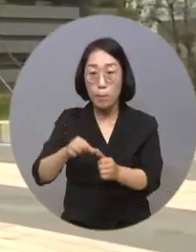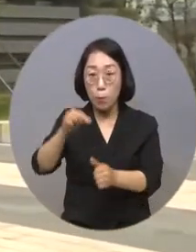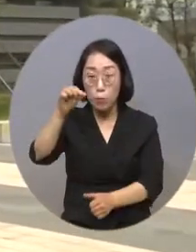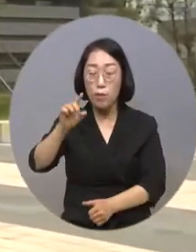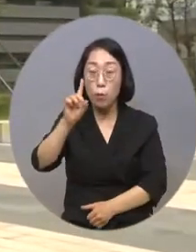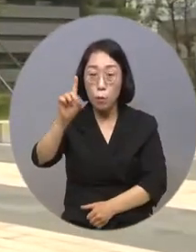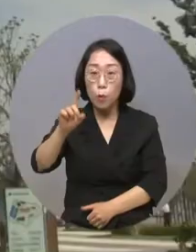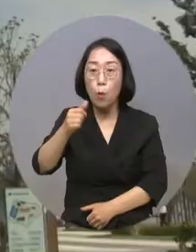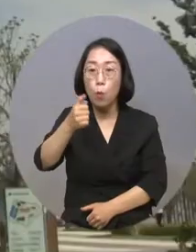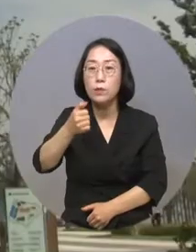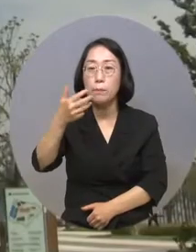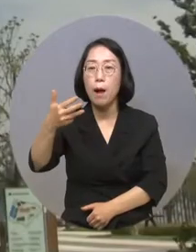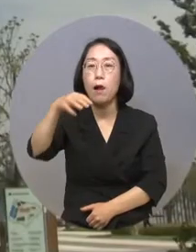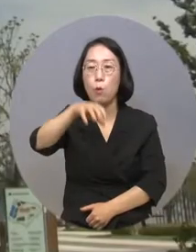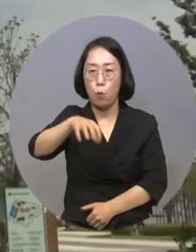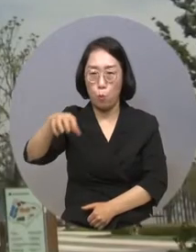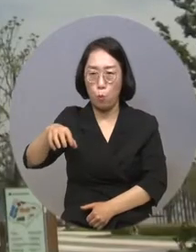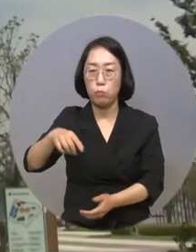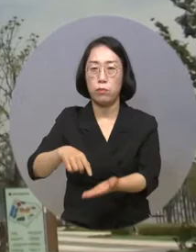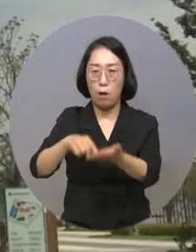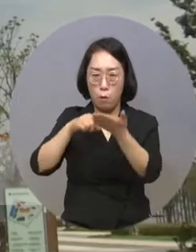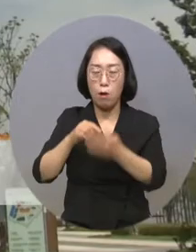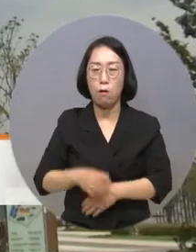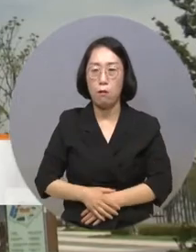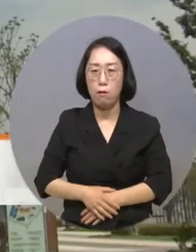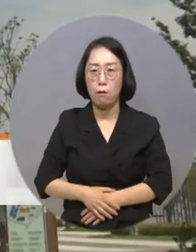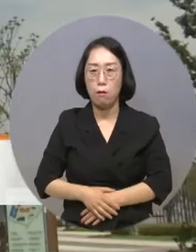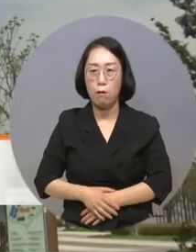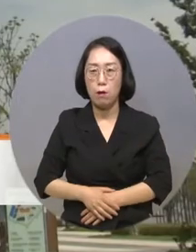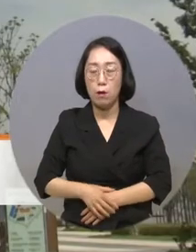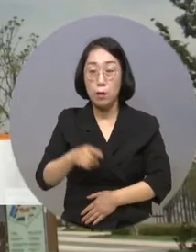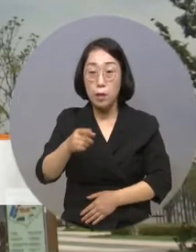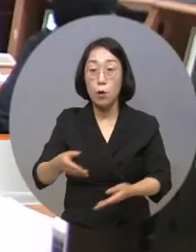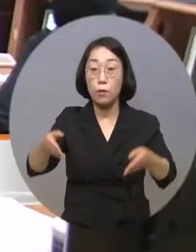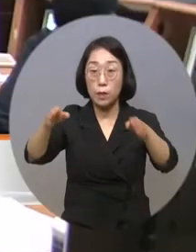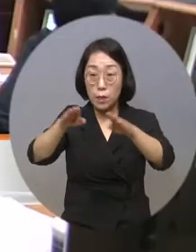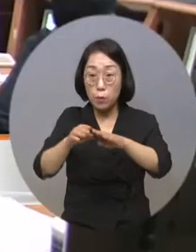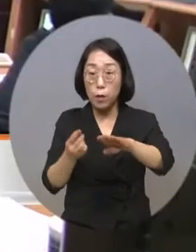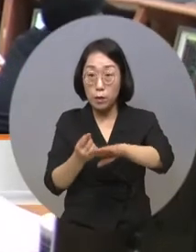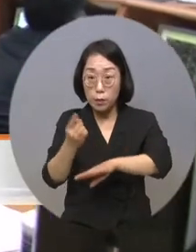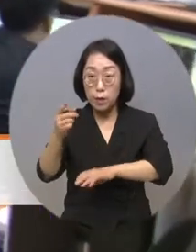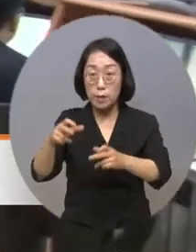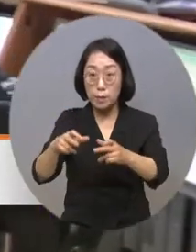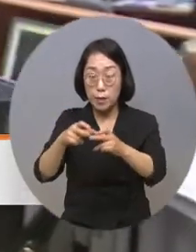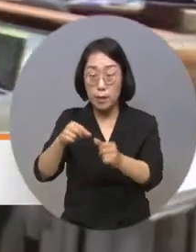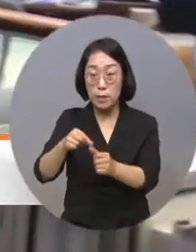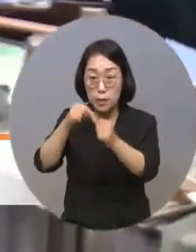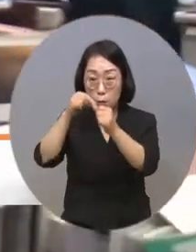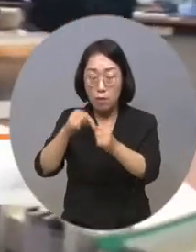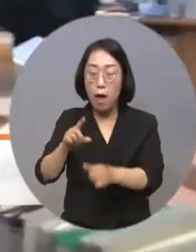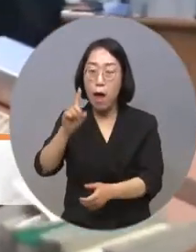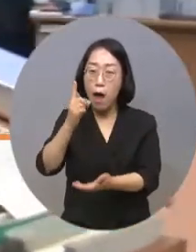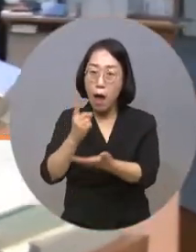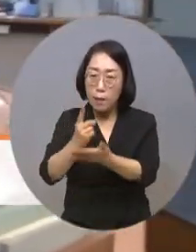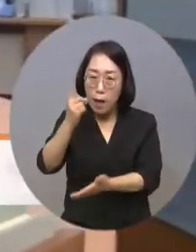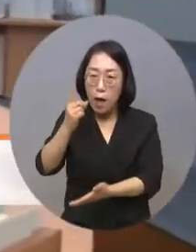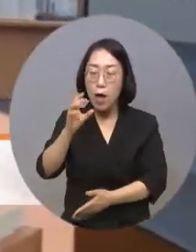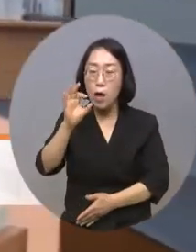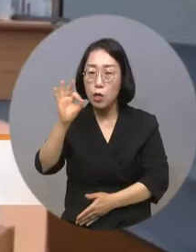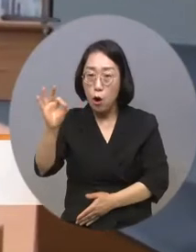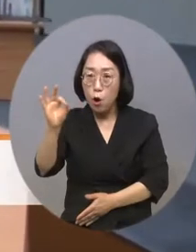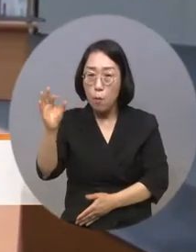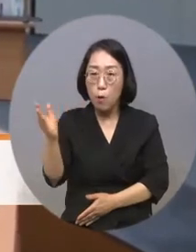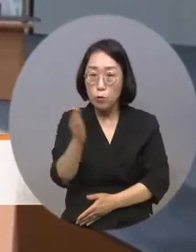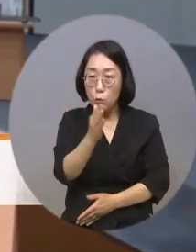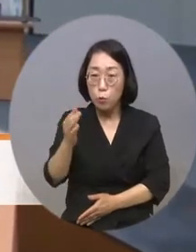곳도 58 곳에 달했습니다 이들 공공기관의 포함해 장애인 채용 인원이 한 명 이상 10명 미만인 곳은